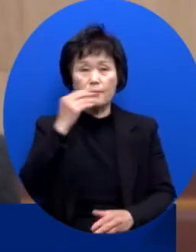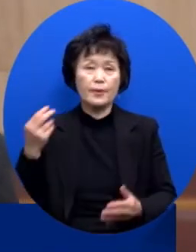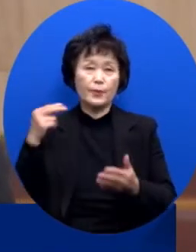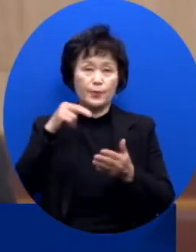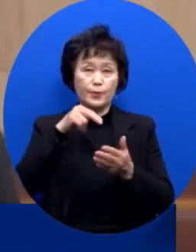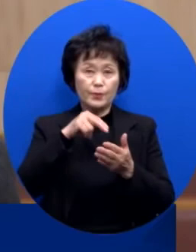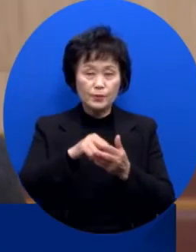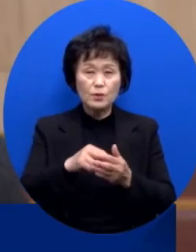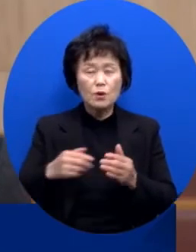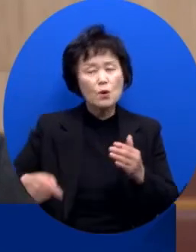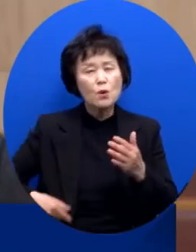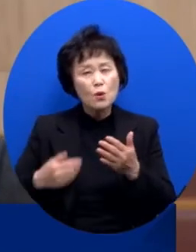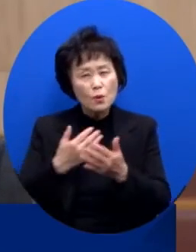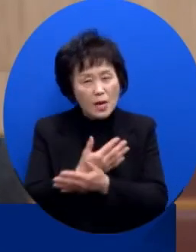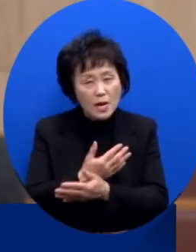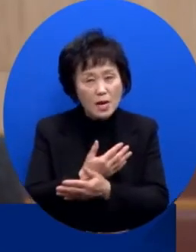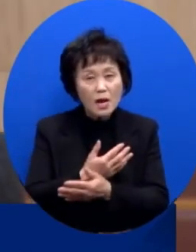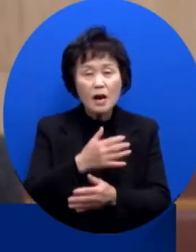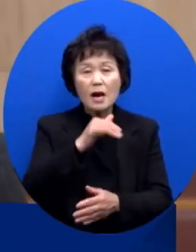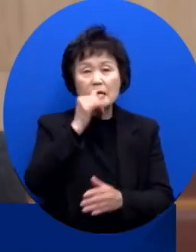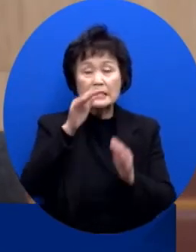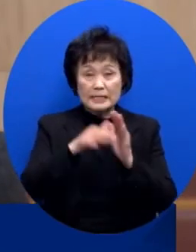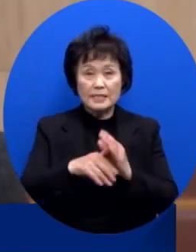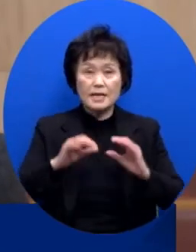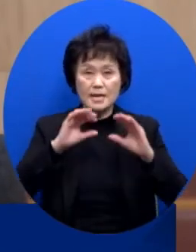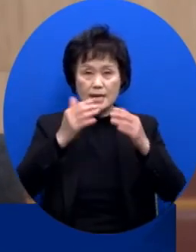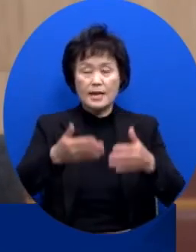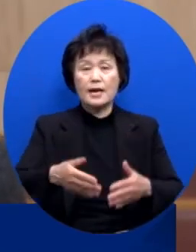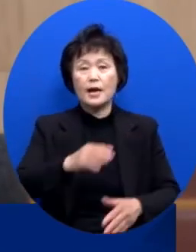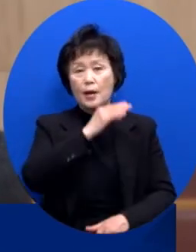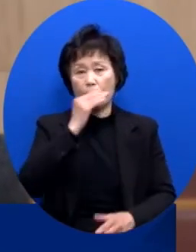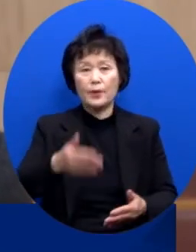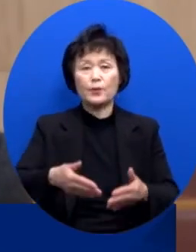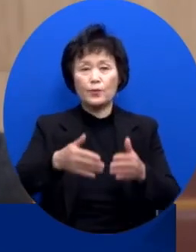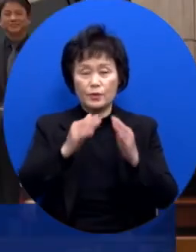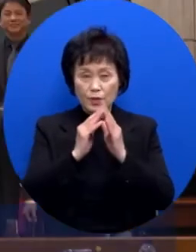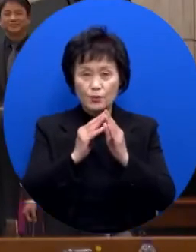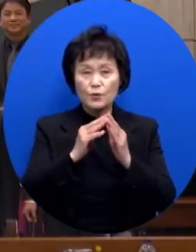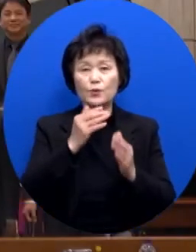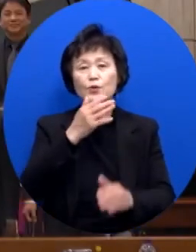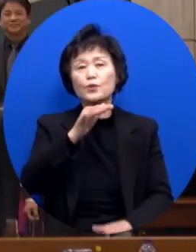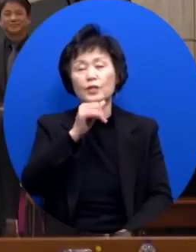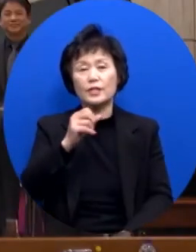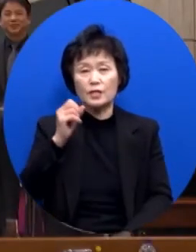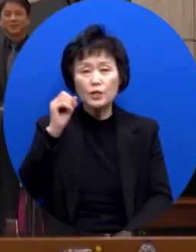나라를 바로 세우는 귀한 계기가 되어질 수 있기를 소망해 봅니다.